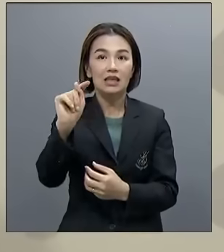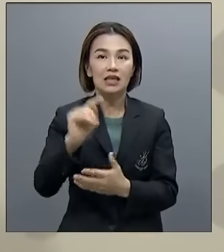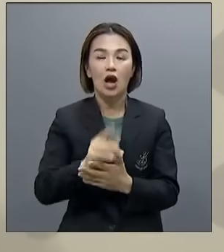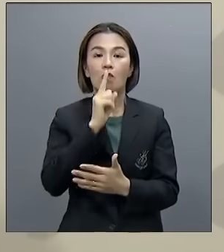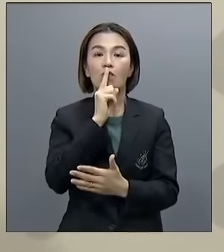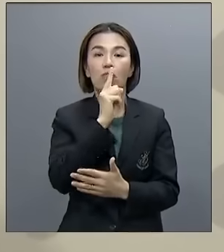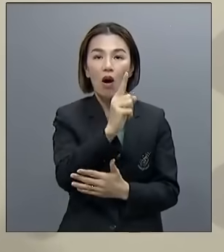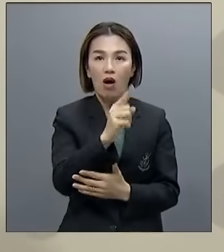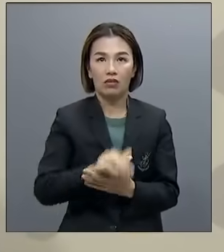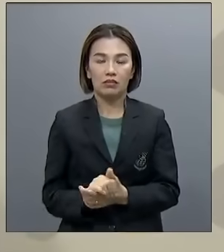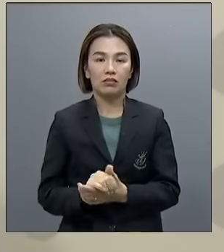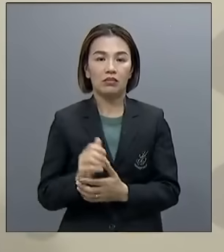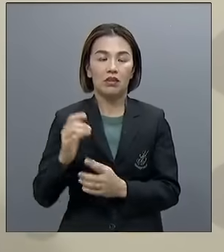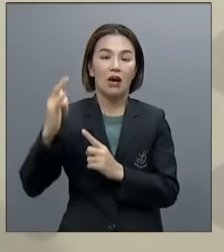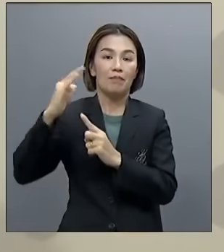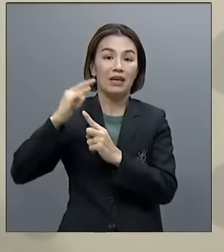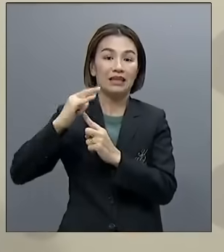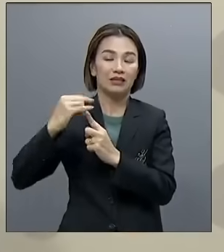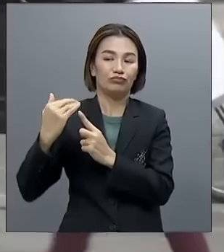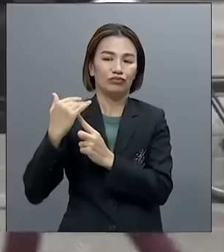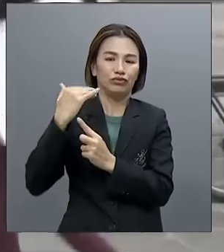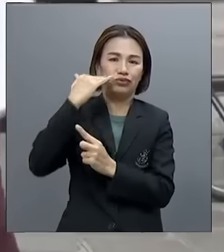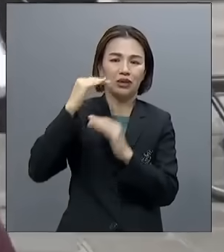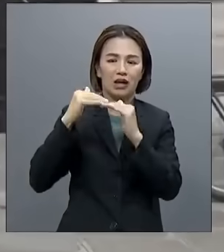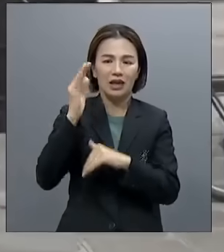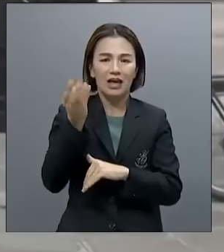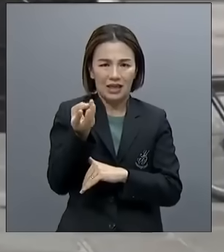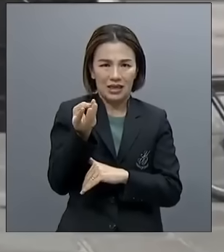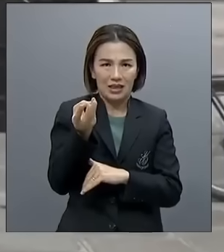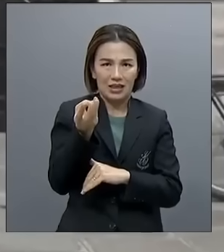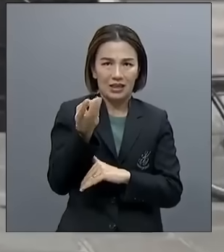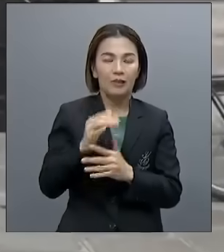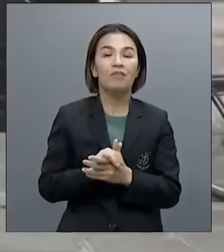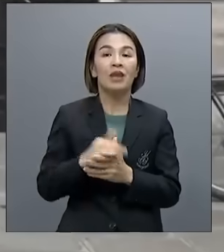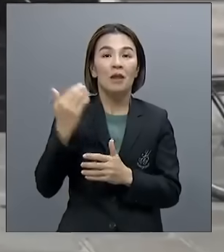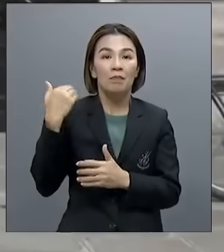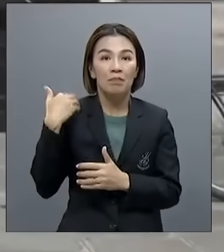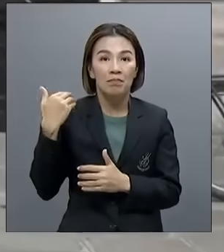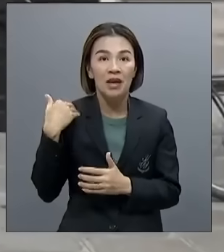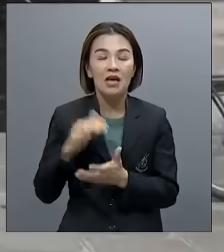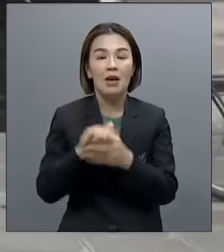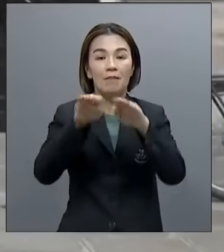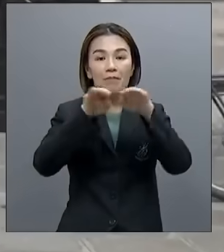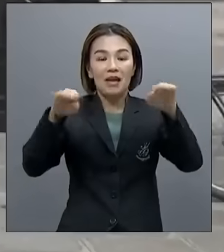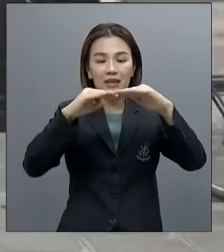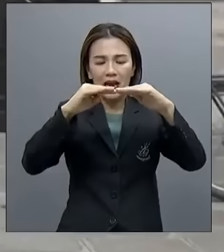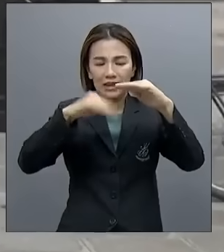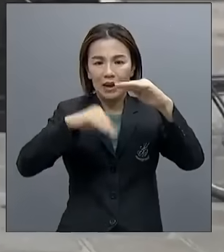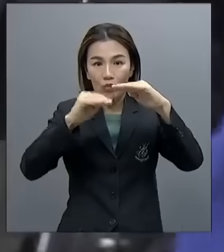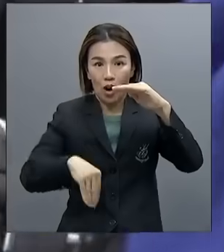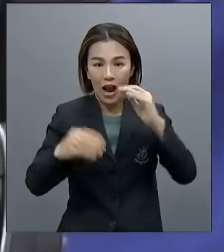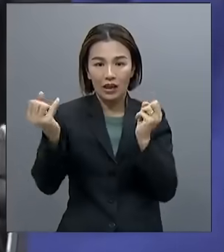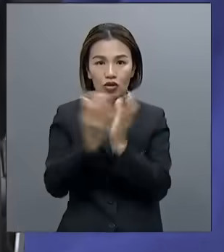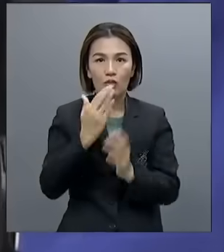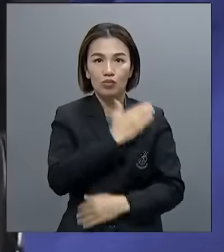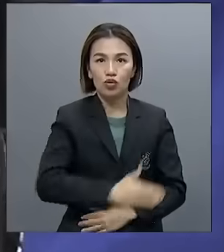เขาว่ารังสีที่ปล่อยออกมาเกินเกณฑ์เพียงเล็กน้อยเท่านั้นค่ะและมีระดับต่ำกว่าเกณฑ์ที่เป็นอันตรายต่อสุขภาพมากกว่า